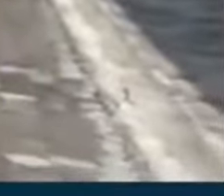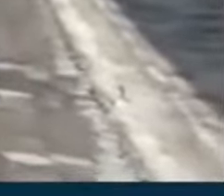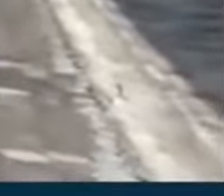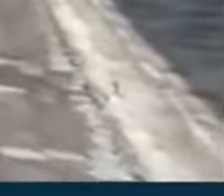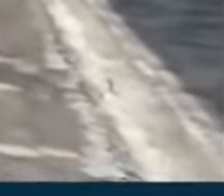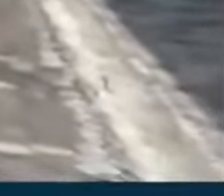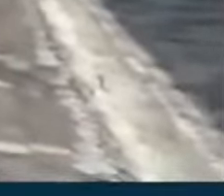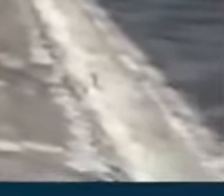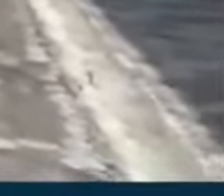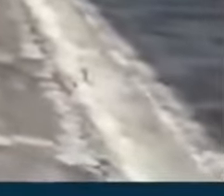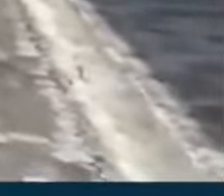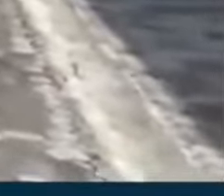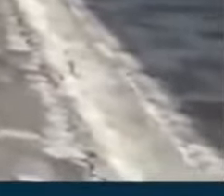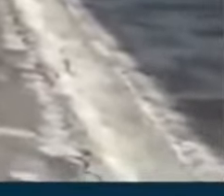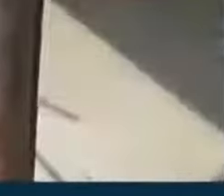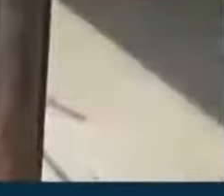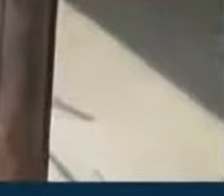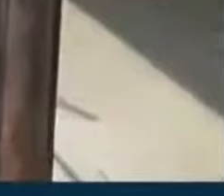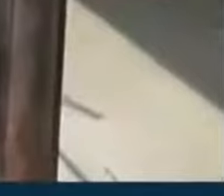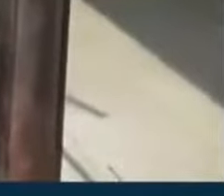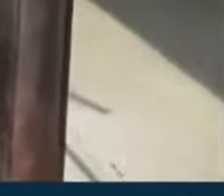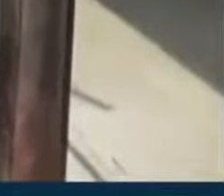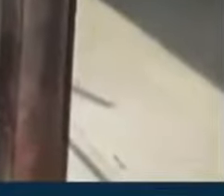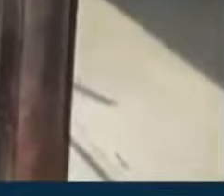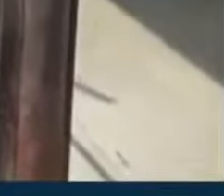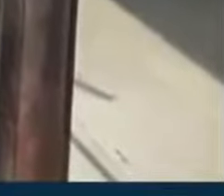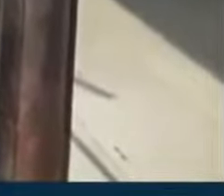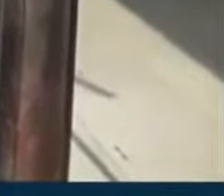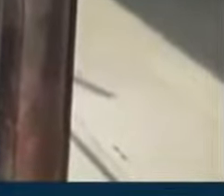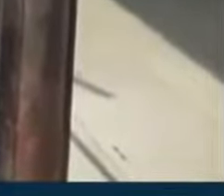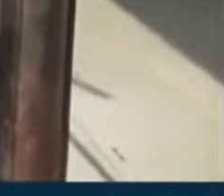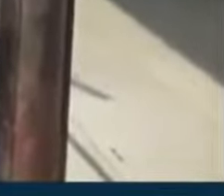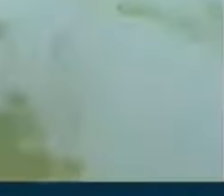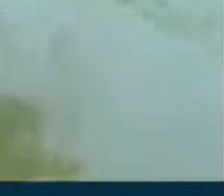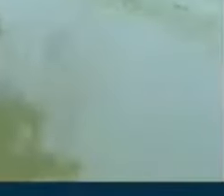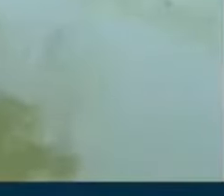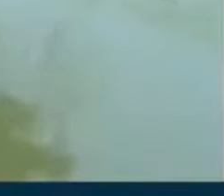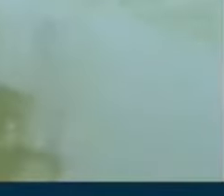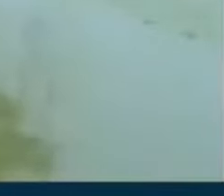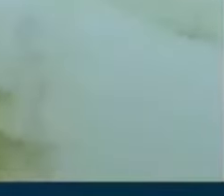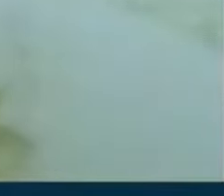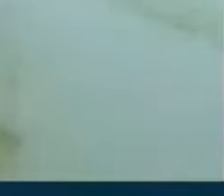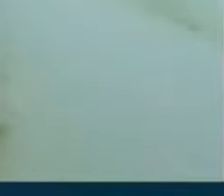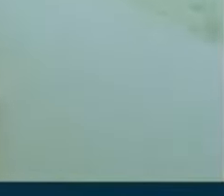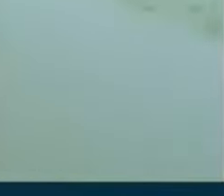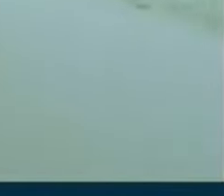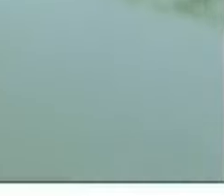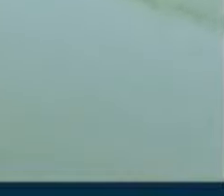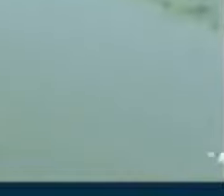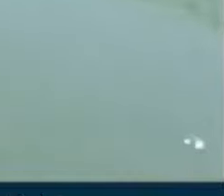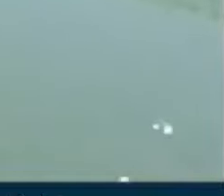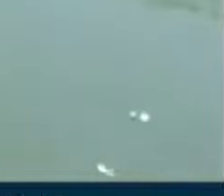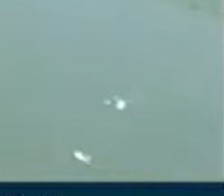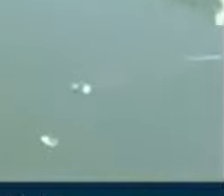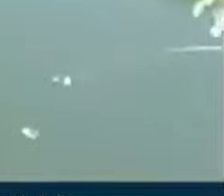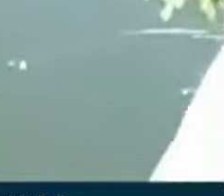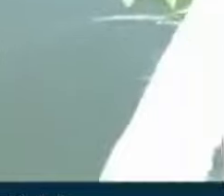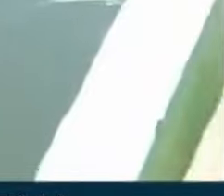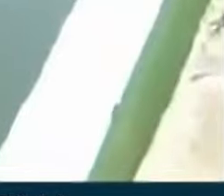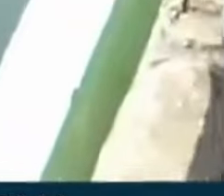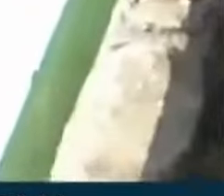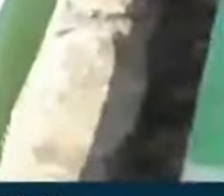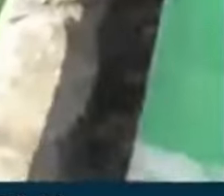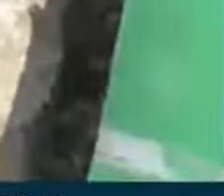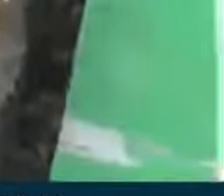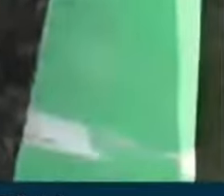bermaksud memberikan kejutan di hari ulang tahun korban dengan melempar korban ke dalam kolam di sekolah